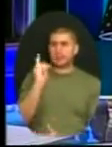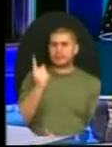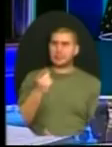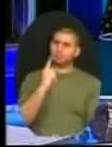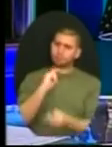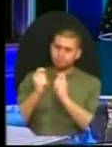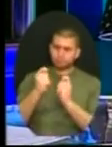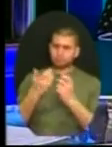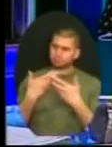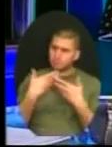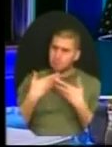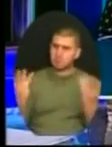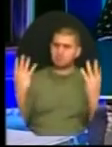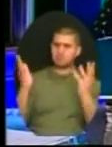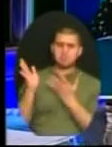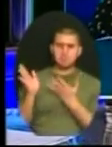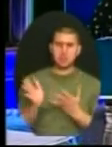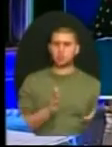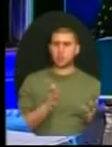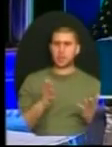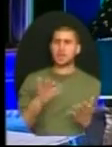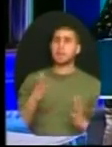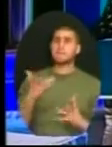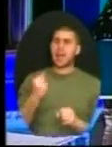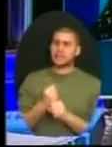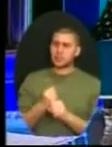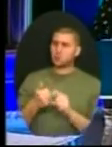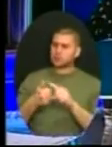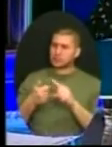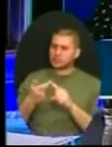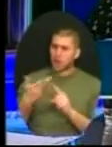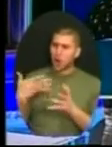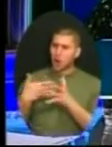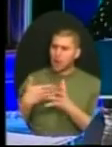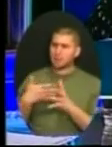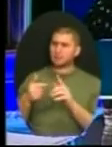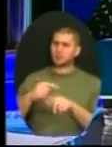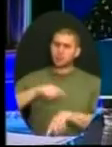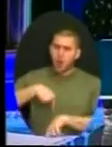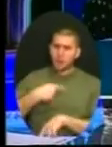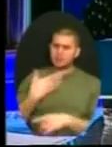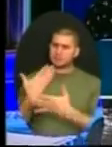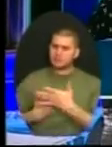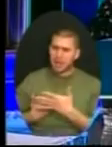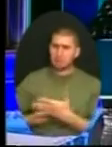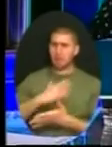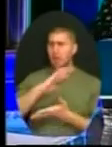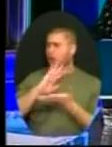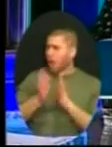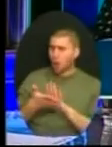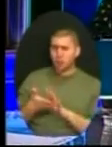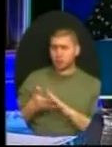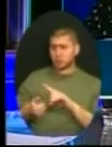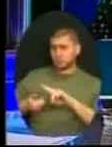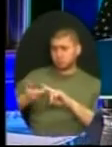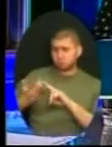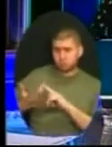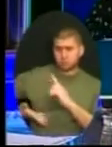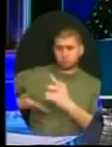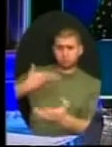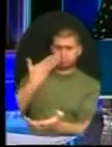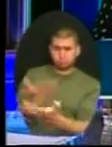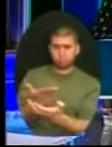לצאת בצורה גלויה, פומבית, מסודרת, מה עשינו, מה היה, חוקרים, כך וכך, שעות, מסמכים, השד יודע מה, כל מה שצריך